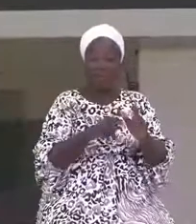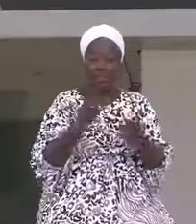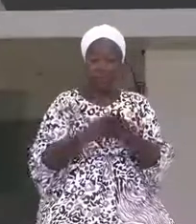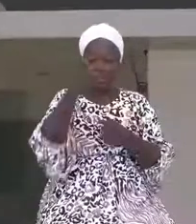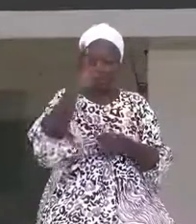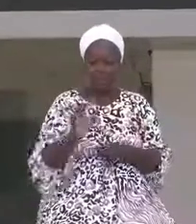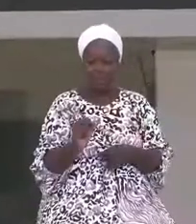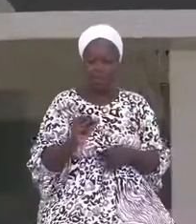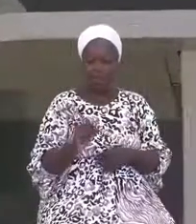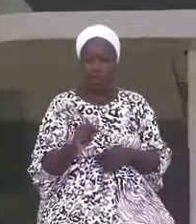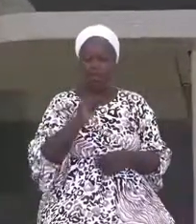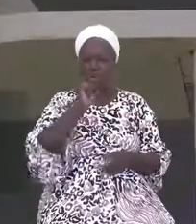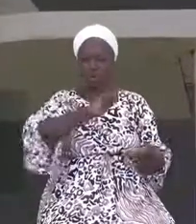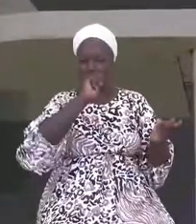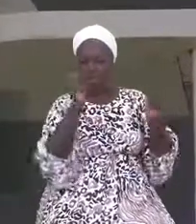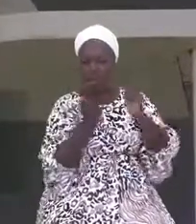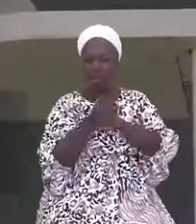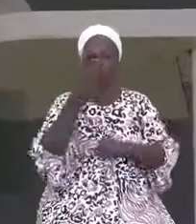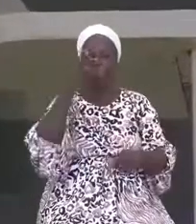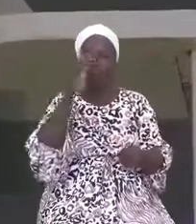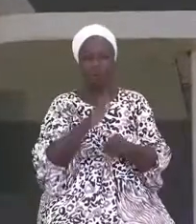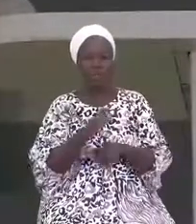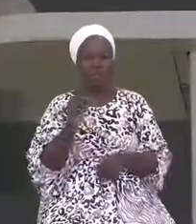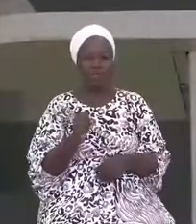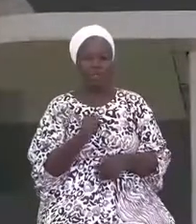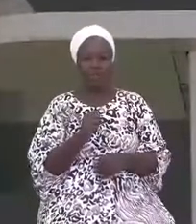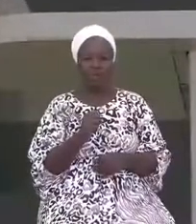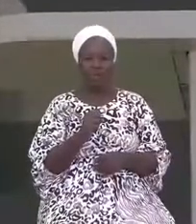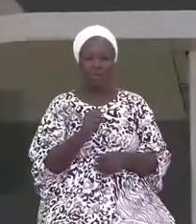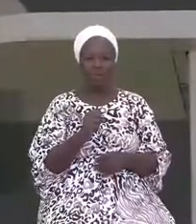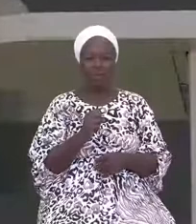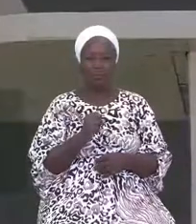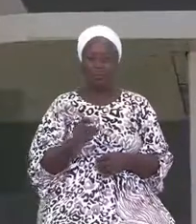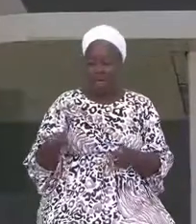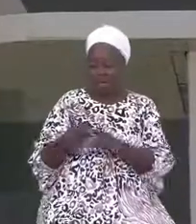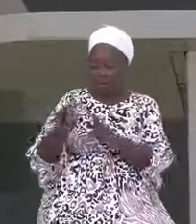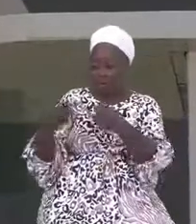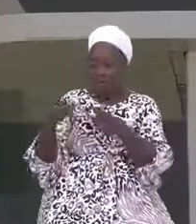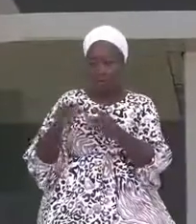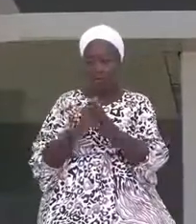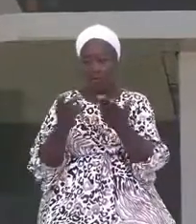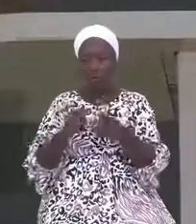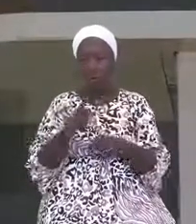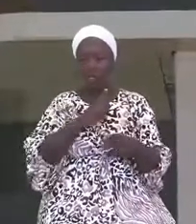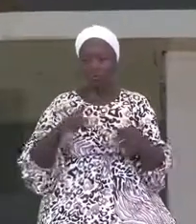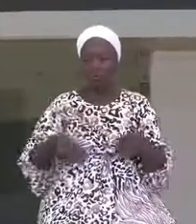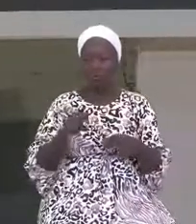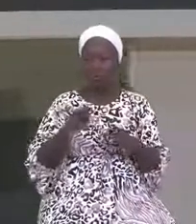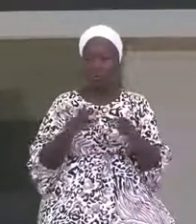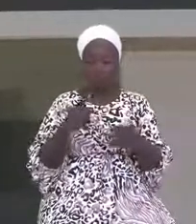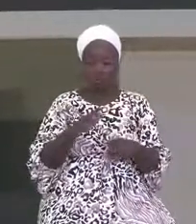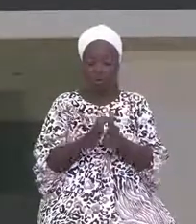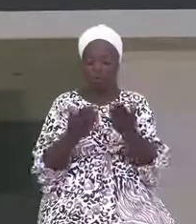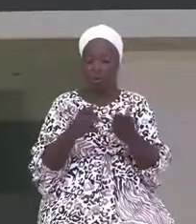considère les promesses de Dieu en Genèse, en Exode, et vient dans les autres livres de la Bible, dans